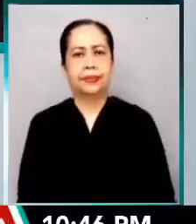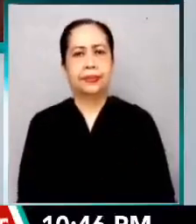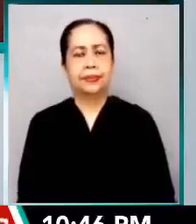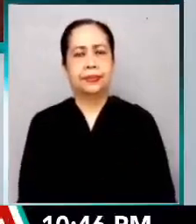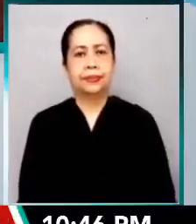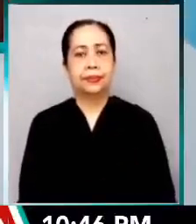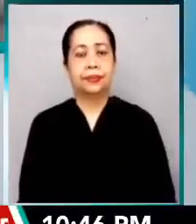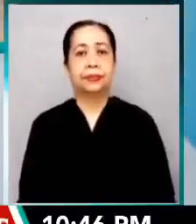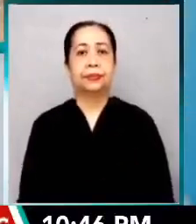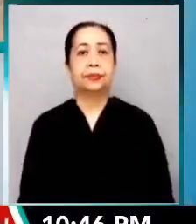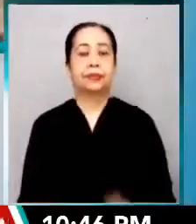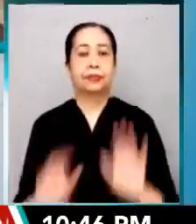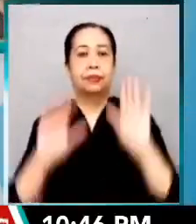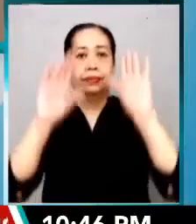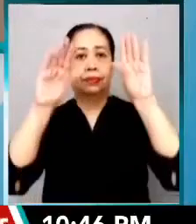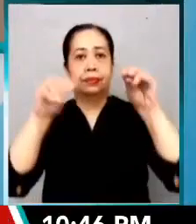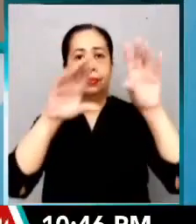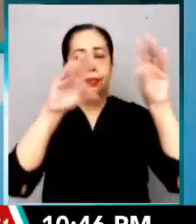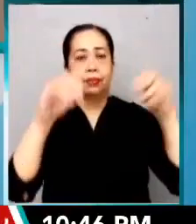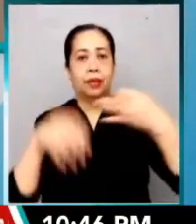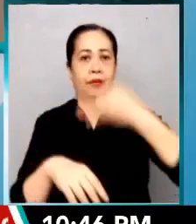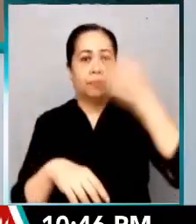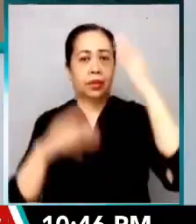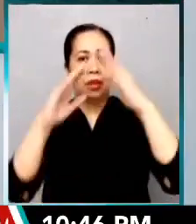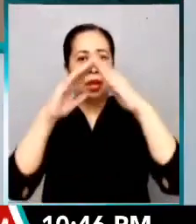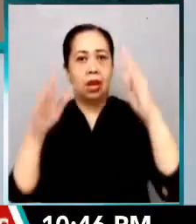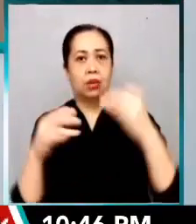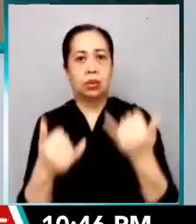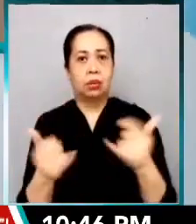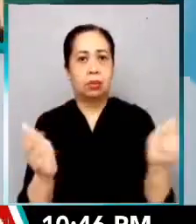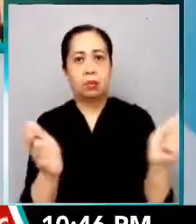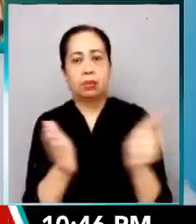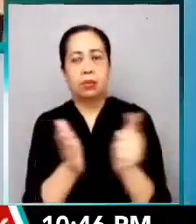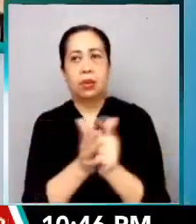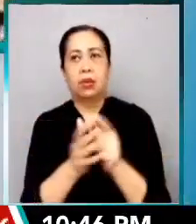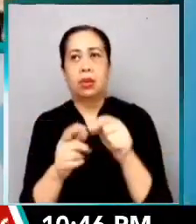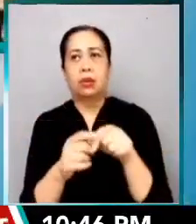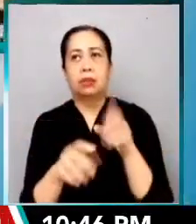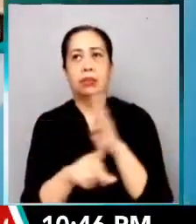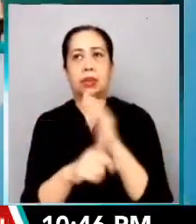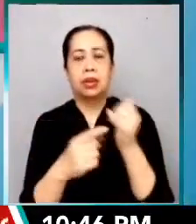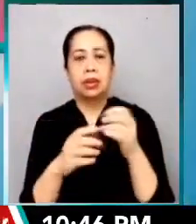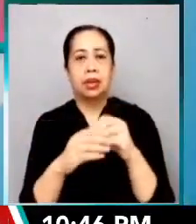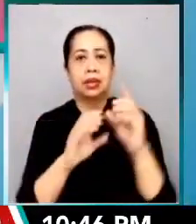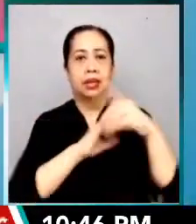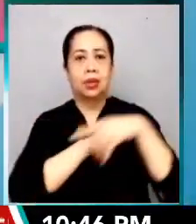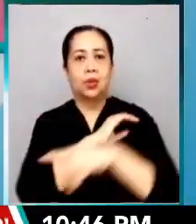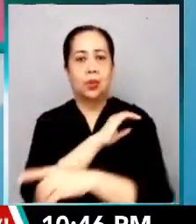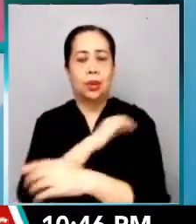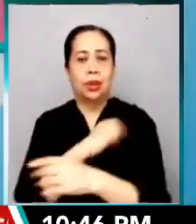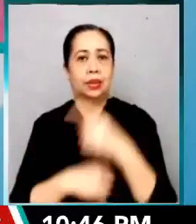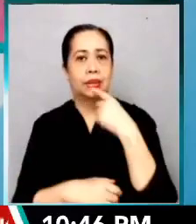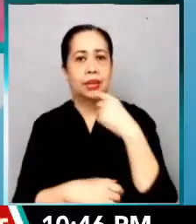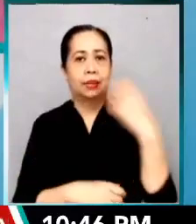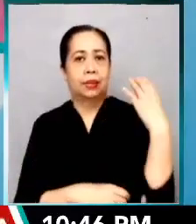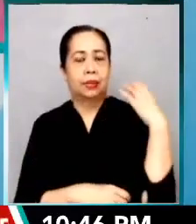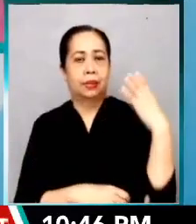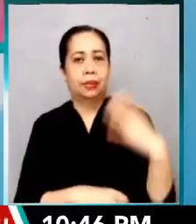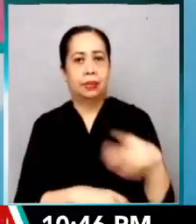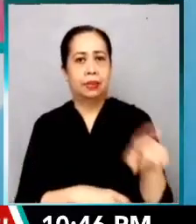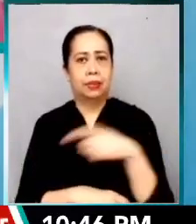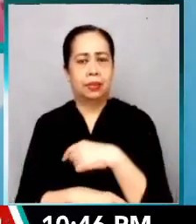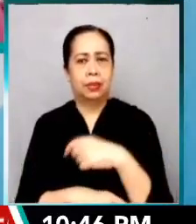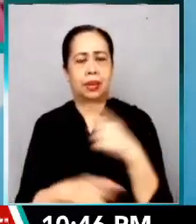Pagsasampay ng damit sa harap ng bahay, ipinagbabawal sa isang barangay sa Dagupan City. Ayon sa kapitan ng barangay Herrera